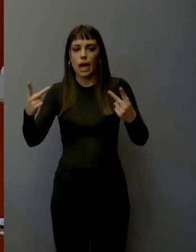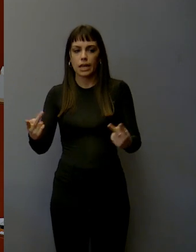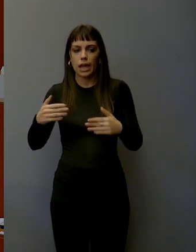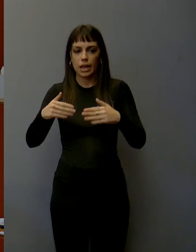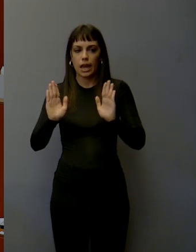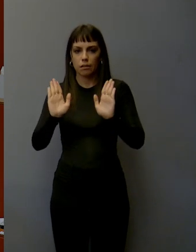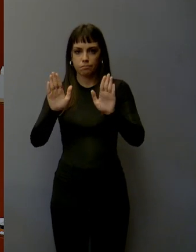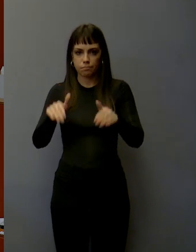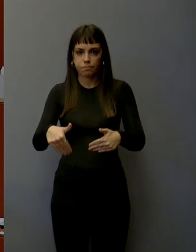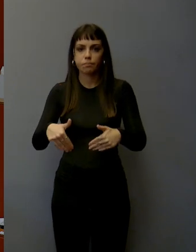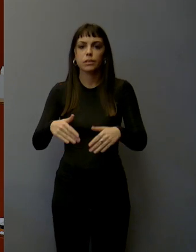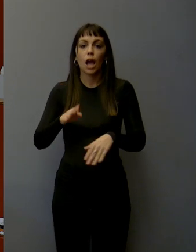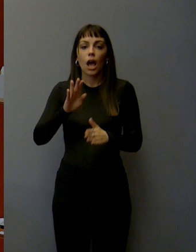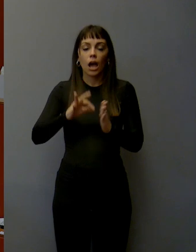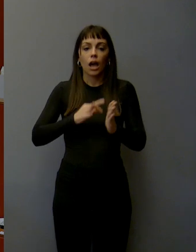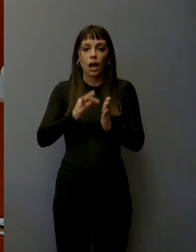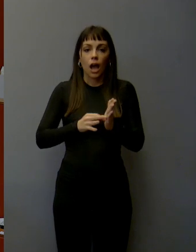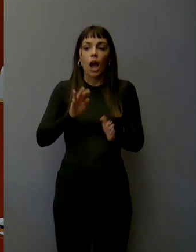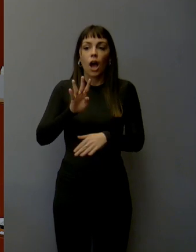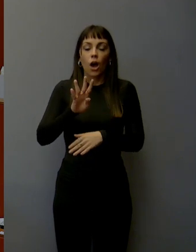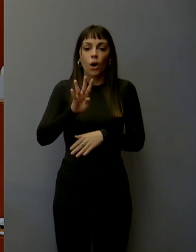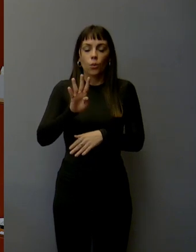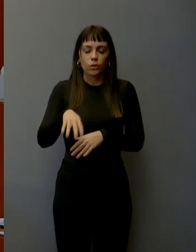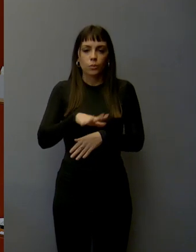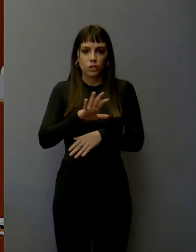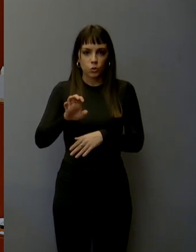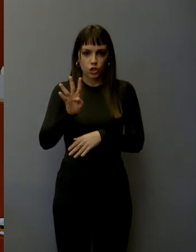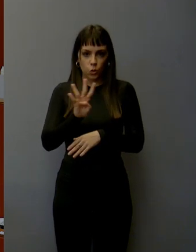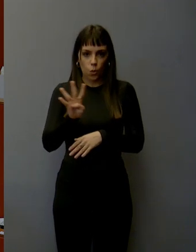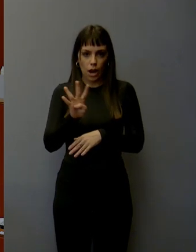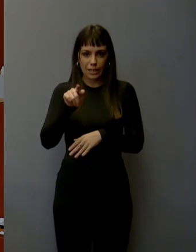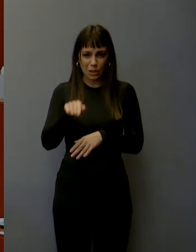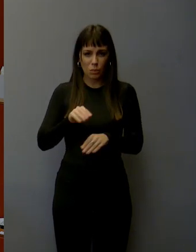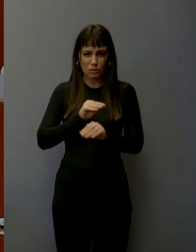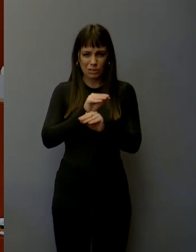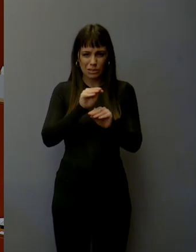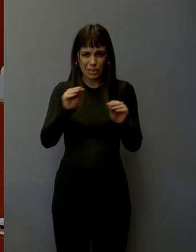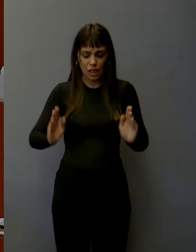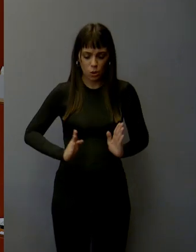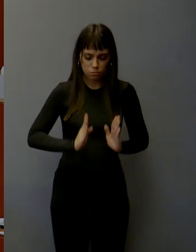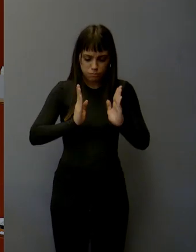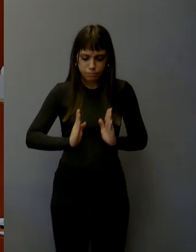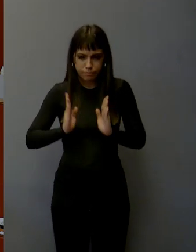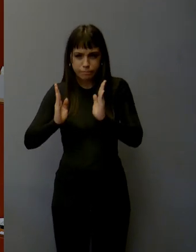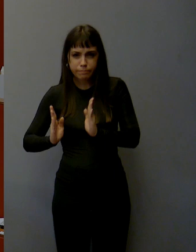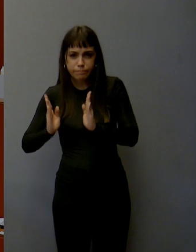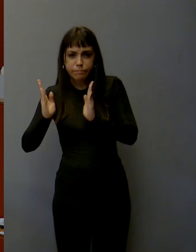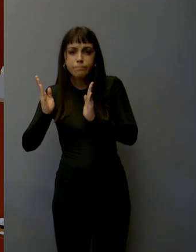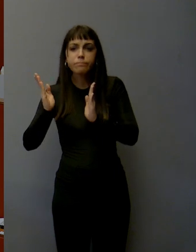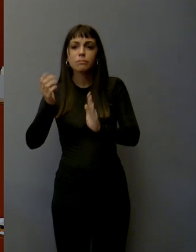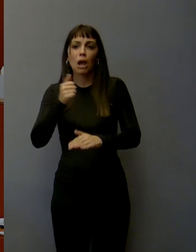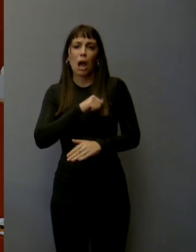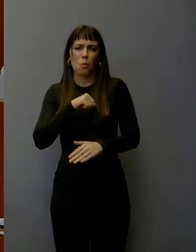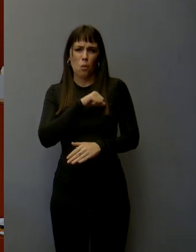4.50044 qui chiedo velocemente un impegnativa per tutti gli immobili edifici comunali e faccio l'esempio del palazzo